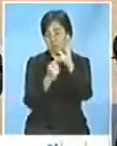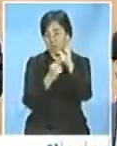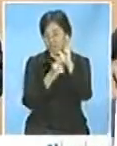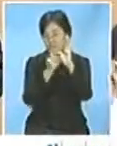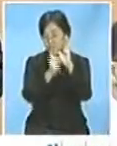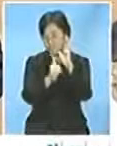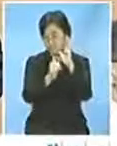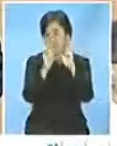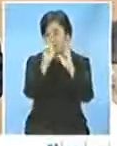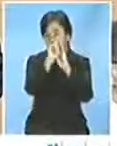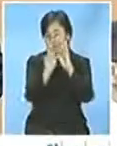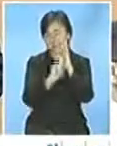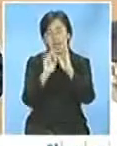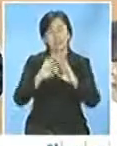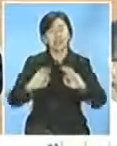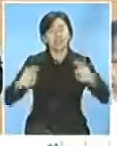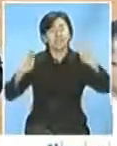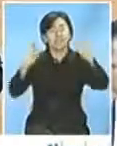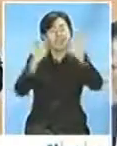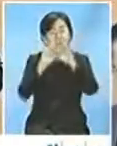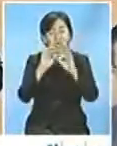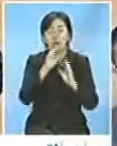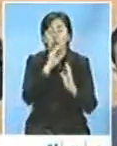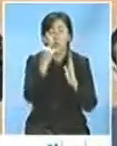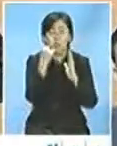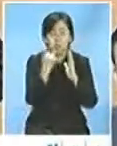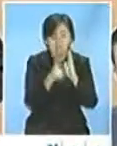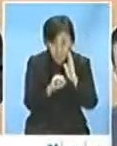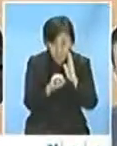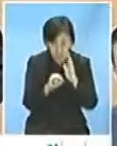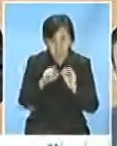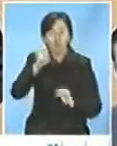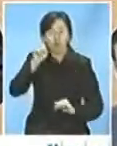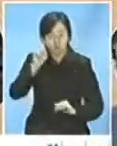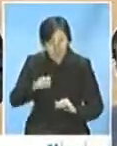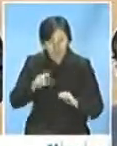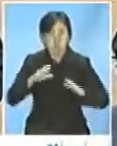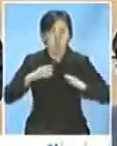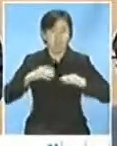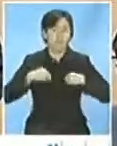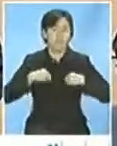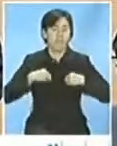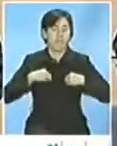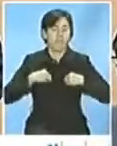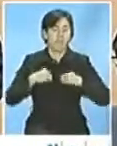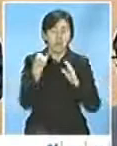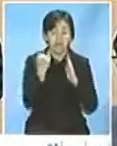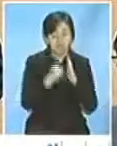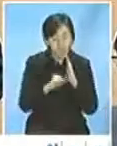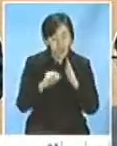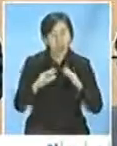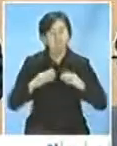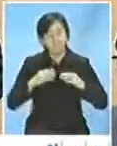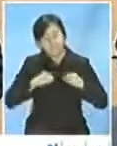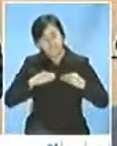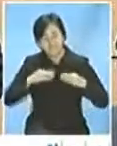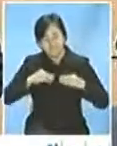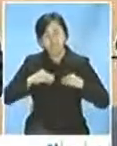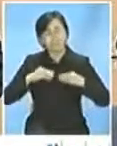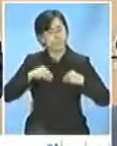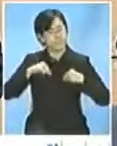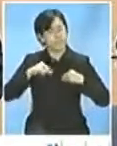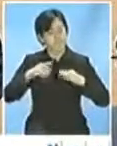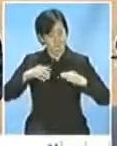มมีความผิดต้องยอมรับผิดการยอมรับผิดเป็นจุดที่สำ